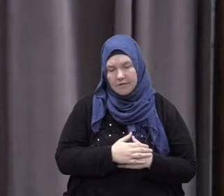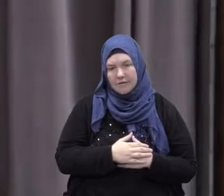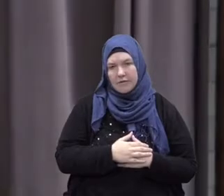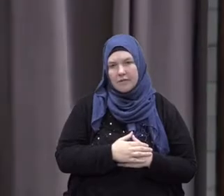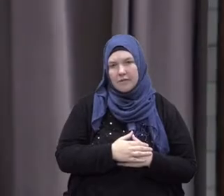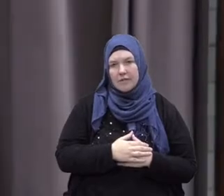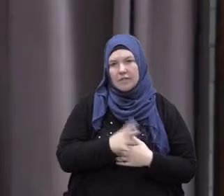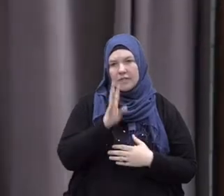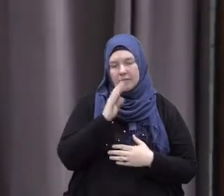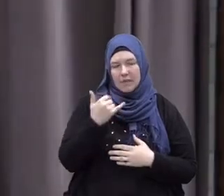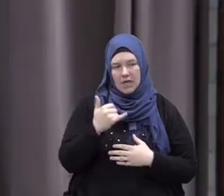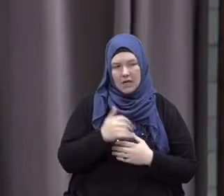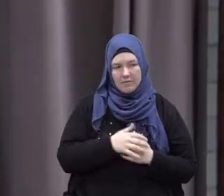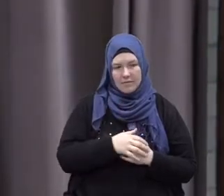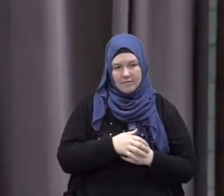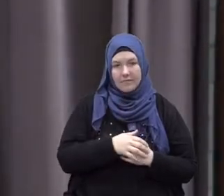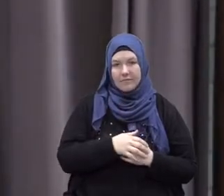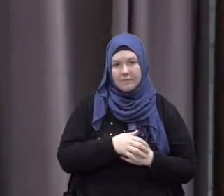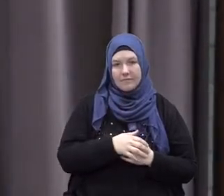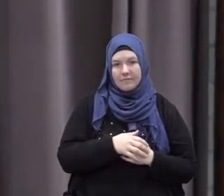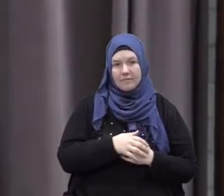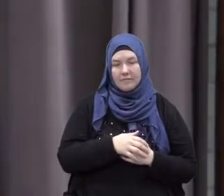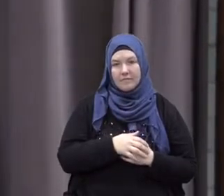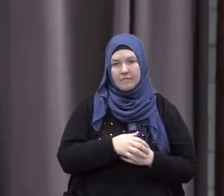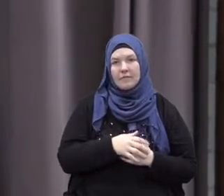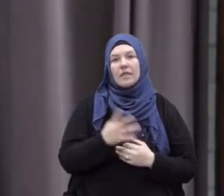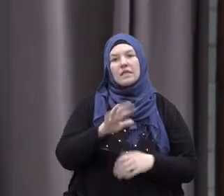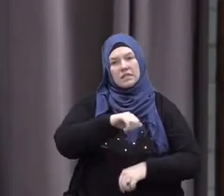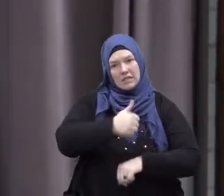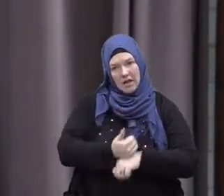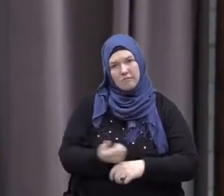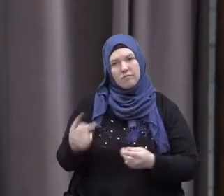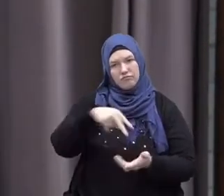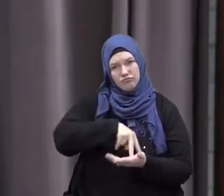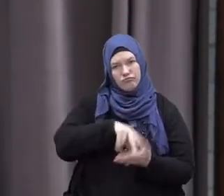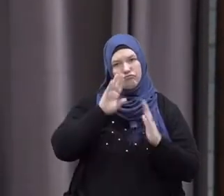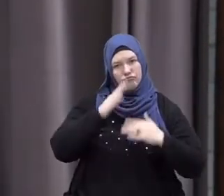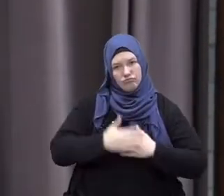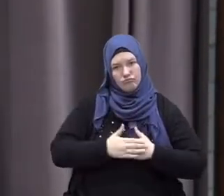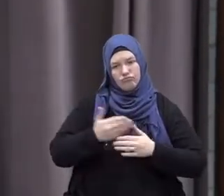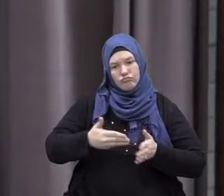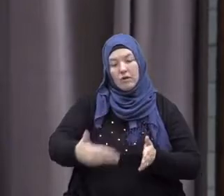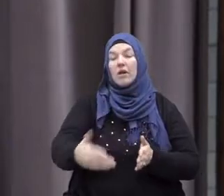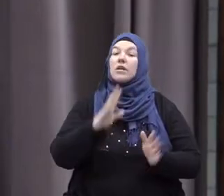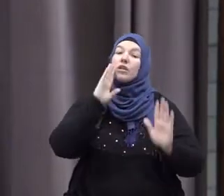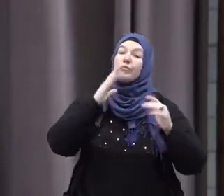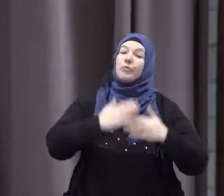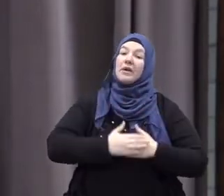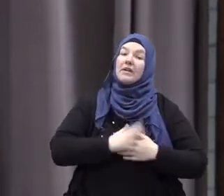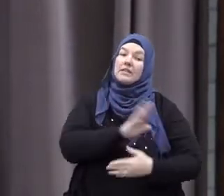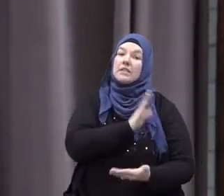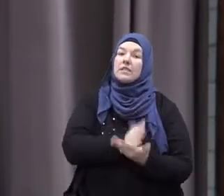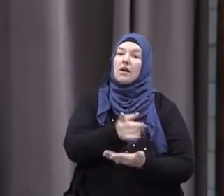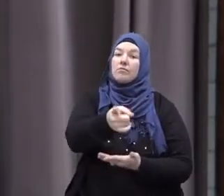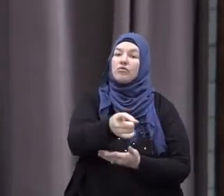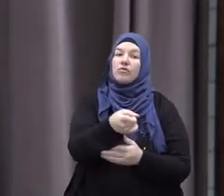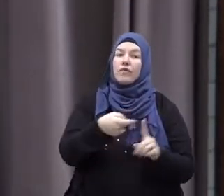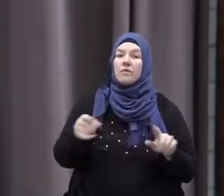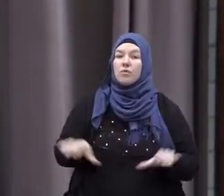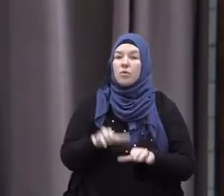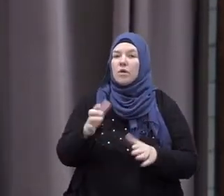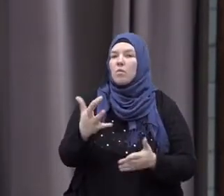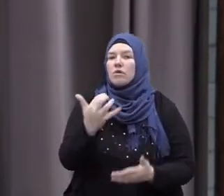الْفَحْشَاءِ وَالْمُنْكَرِ. Understood. Establish prayer, because prayer stops you from doing what is